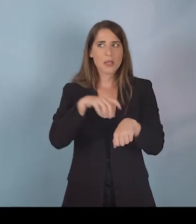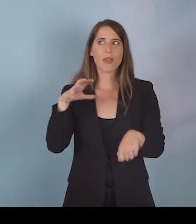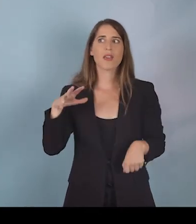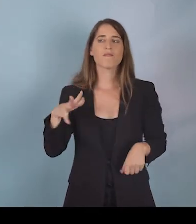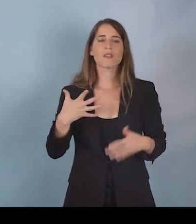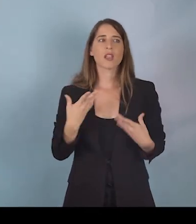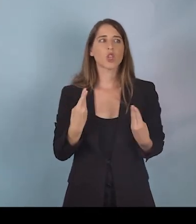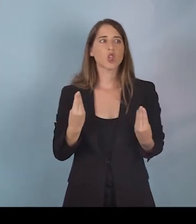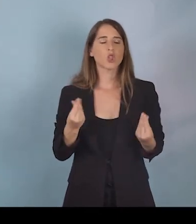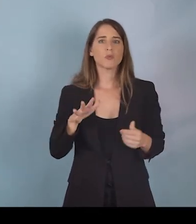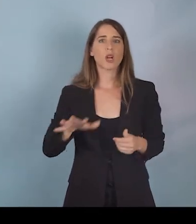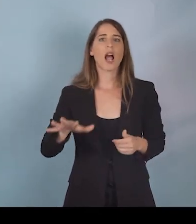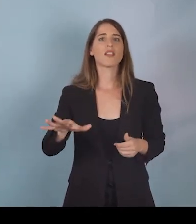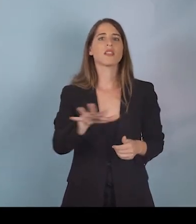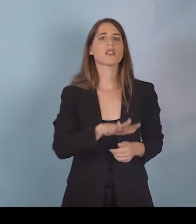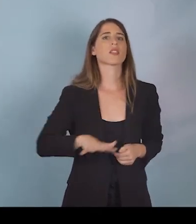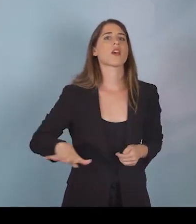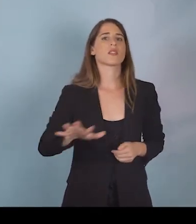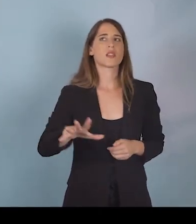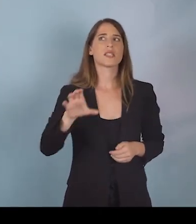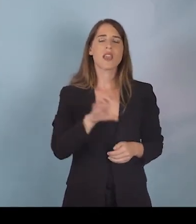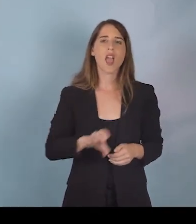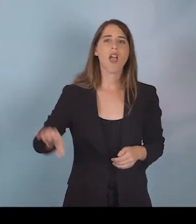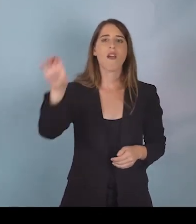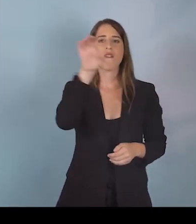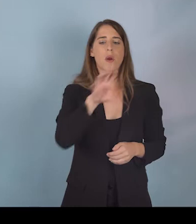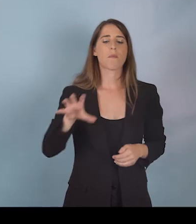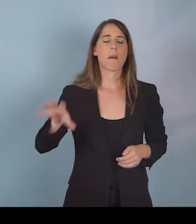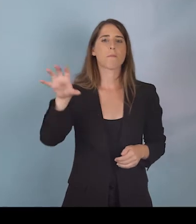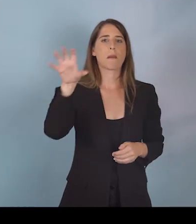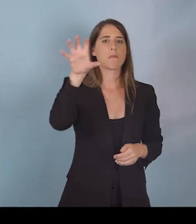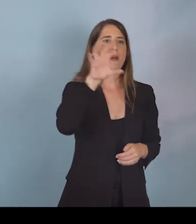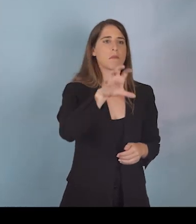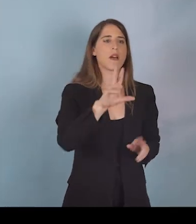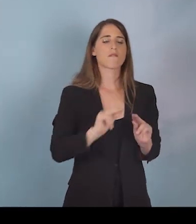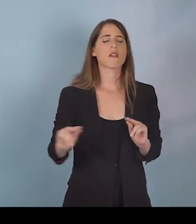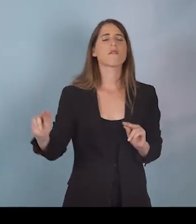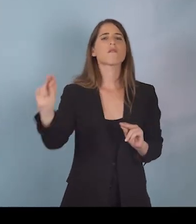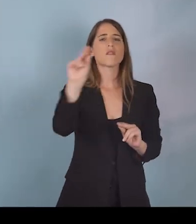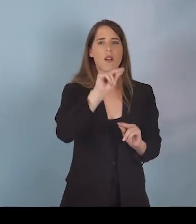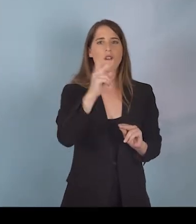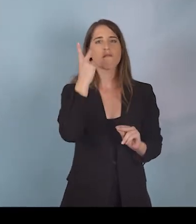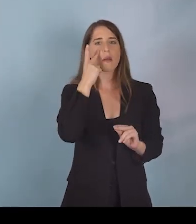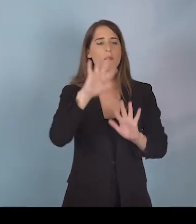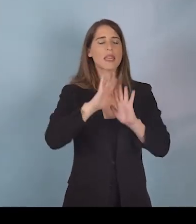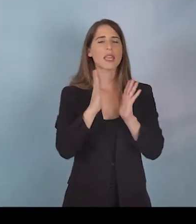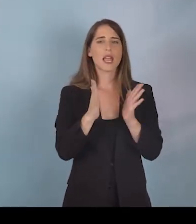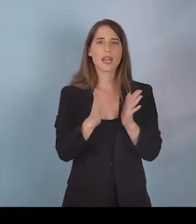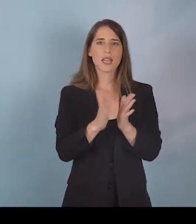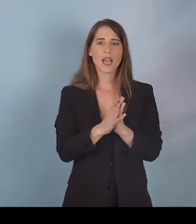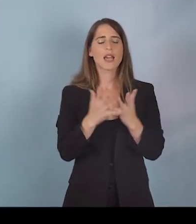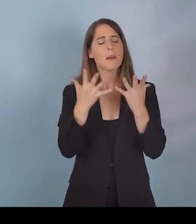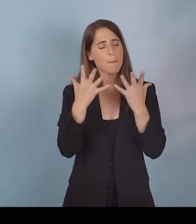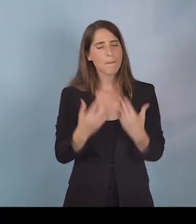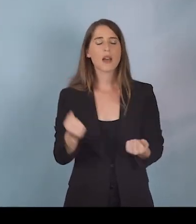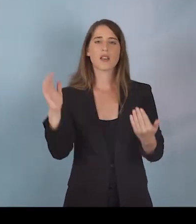Αποτυπώνουν, θεωρώ, την κατάσταση που υπάρχει αυτή τη στιγμή στα κράτη-μέλη της Ευρωπαϊκής Ένωσης. Βλέπουμε σε πολύ